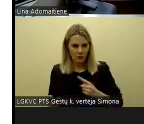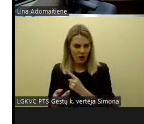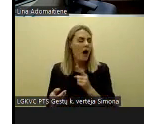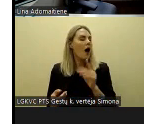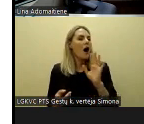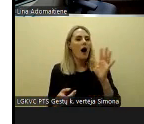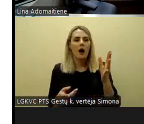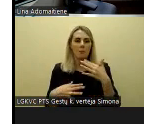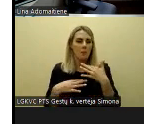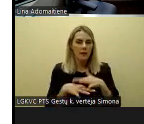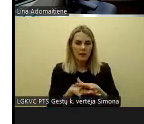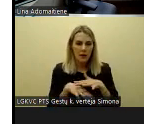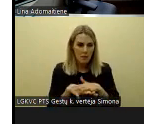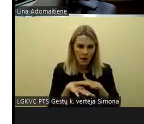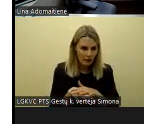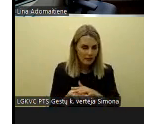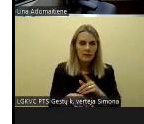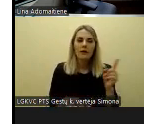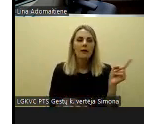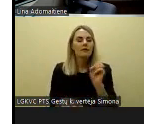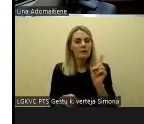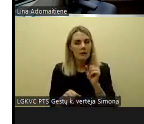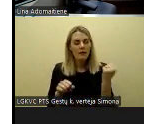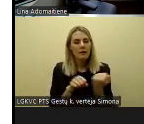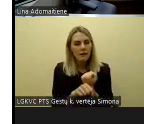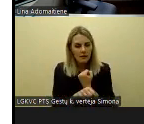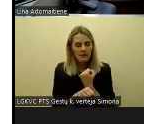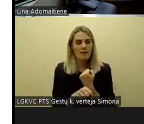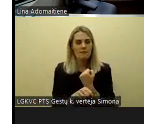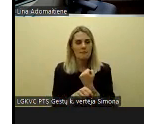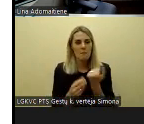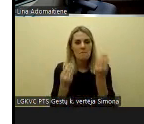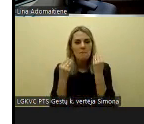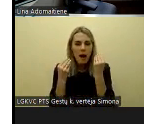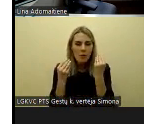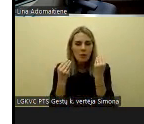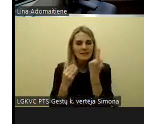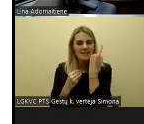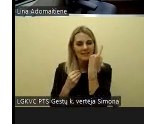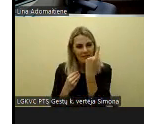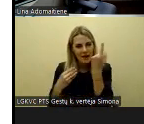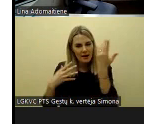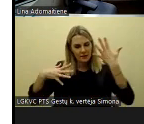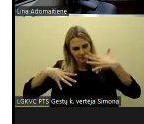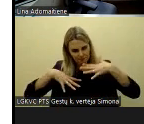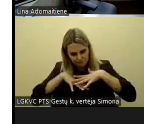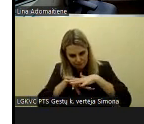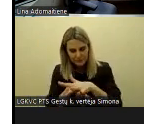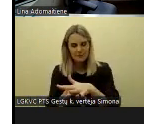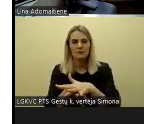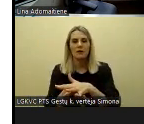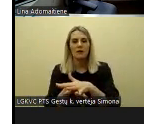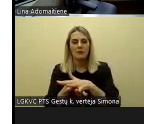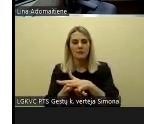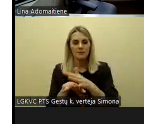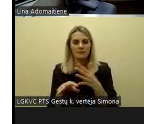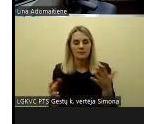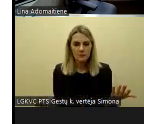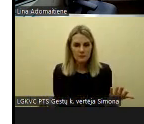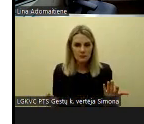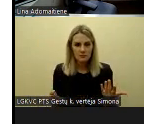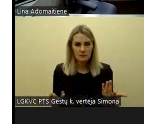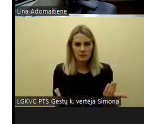Ne, mums dabar reikia, kad šitie dalykai būtų suvedami į vieną ir pasaulis sudėtingėja, tampa